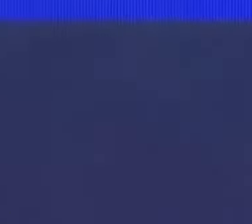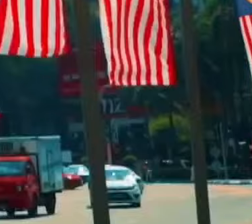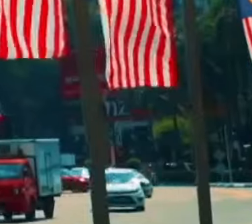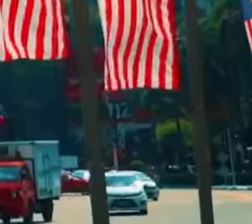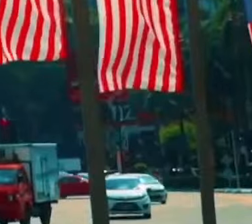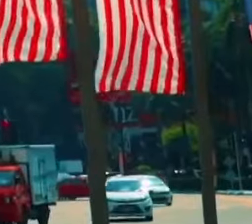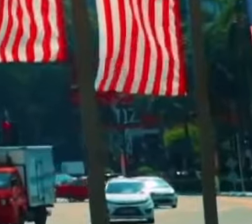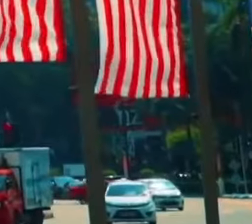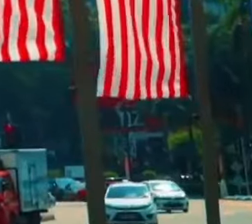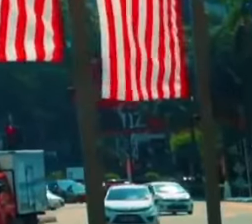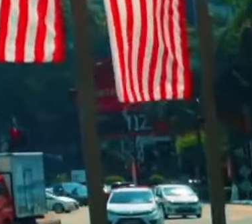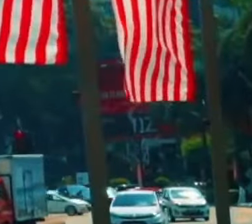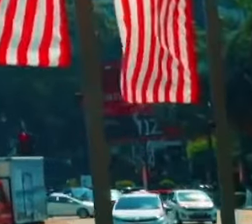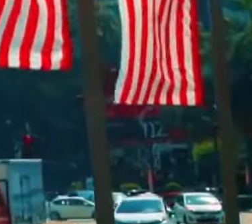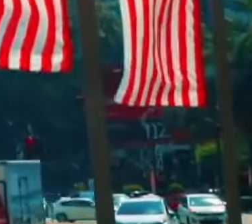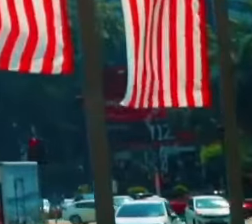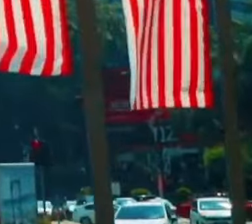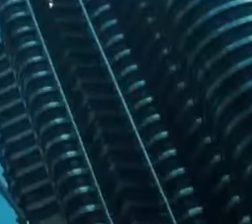harga diri.